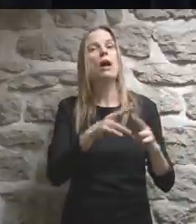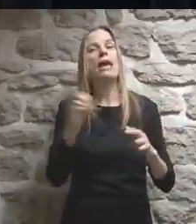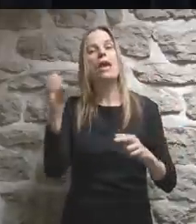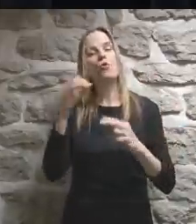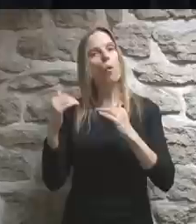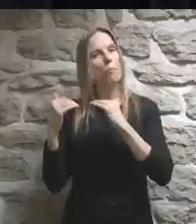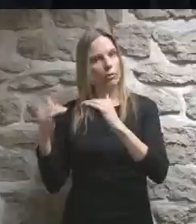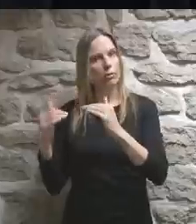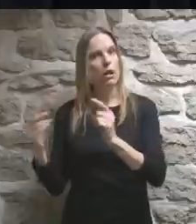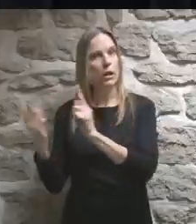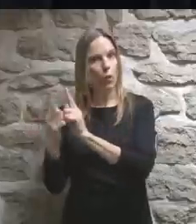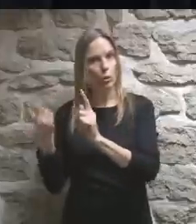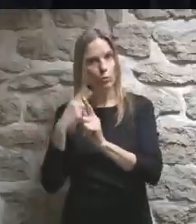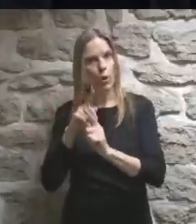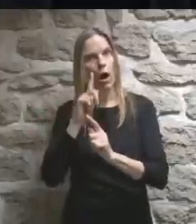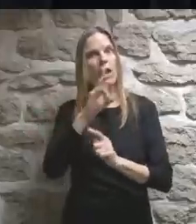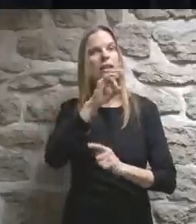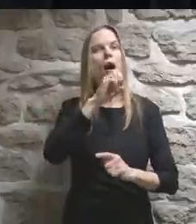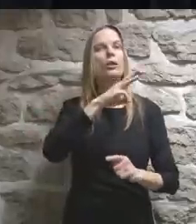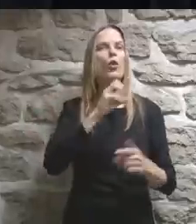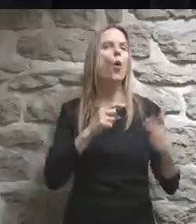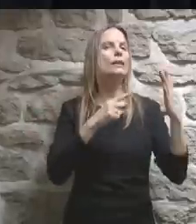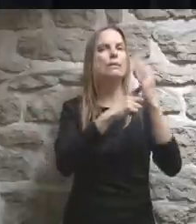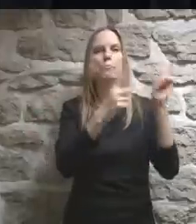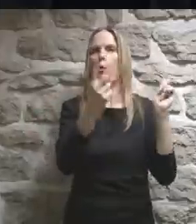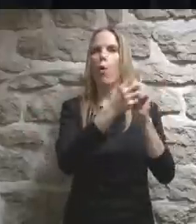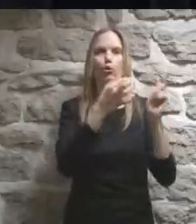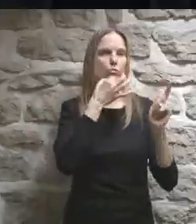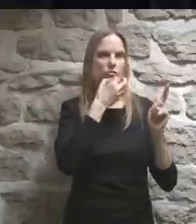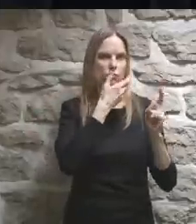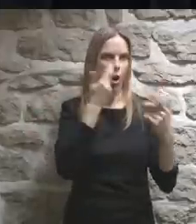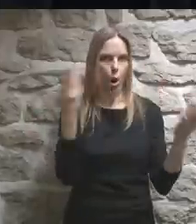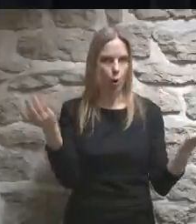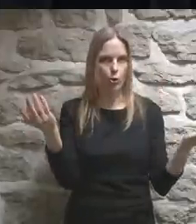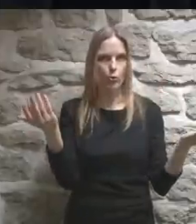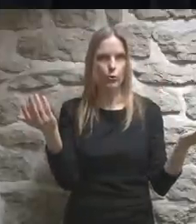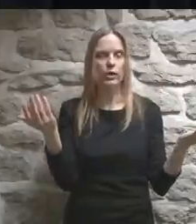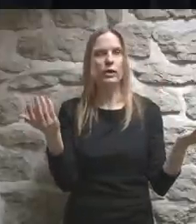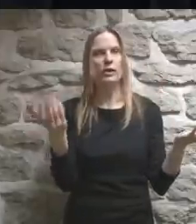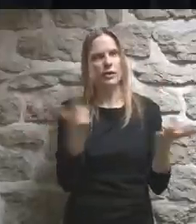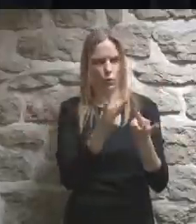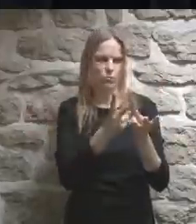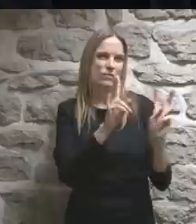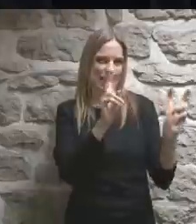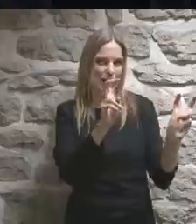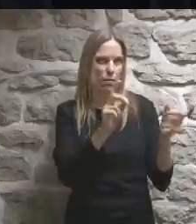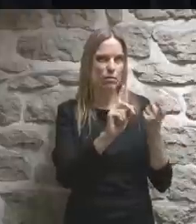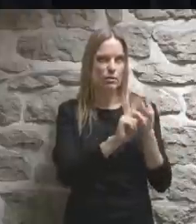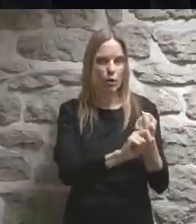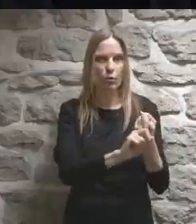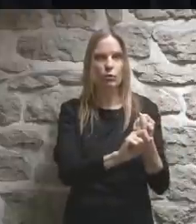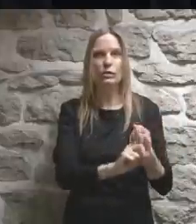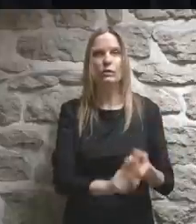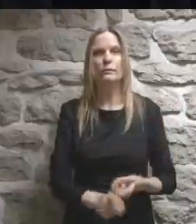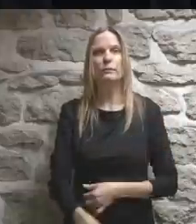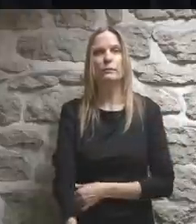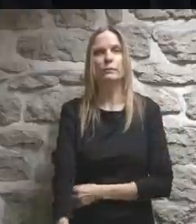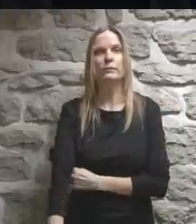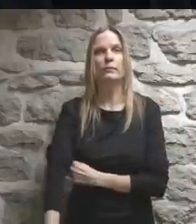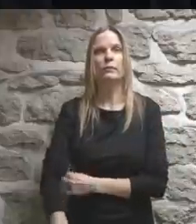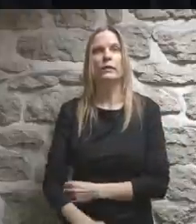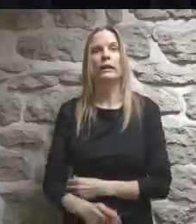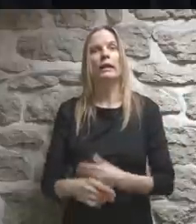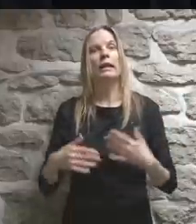olnud tegelikult NATO tippkohtumist selles võtmes ja